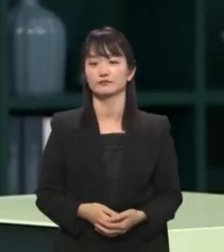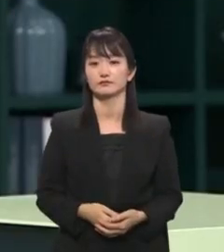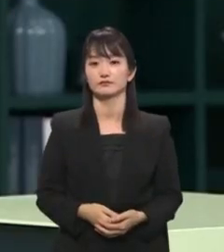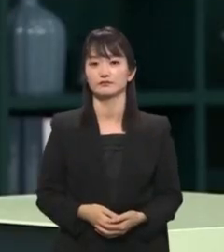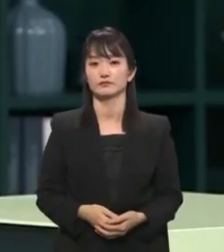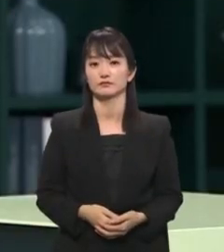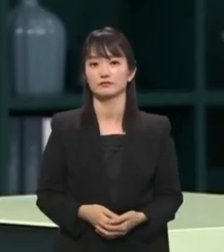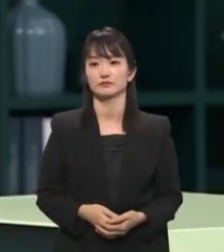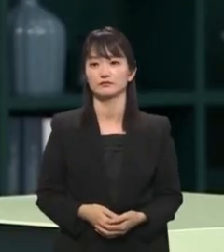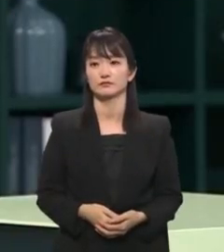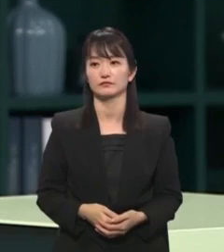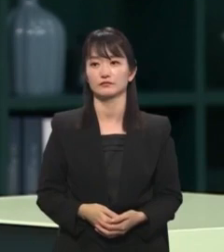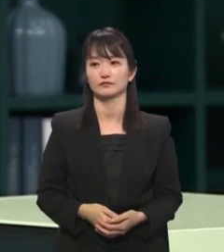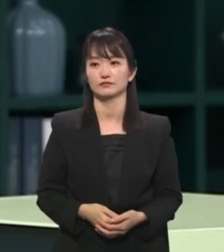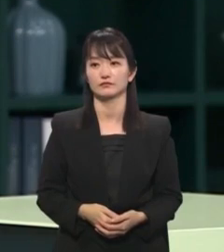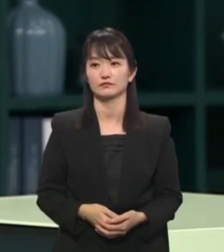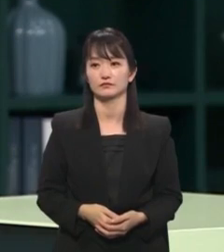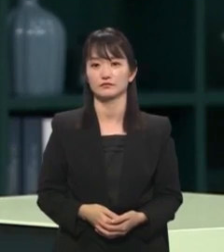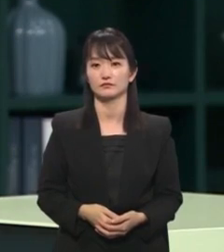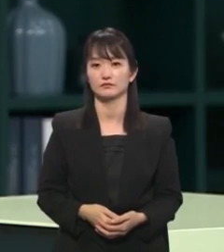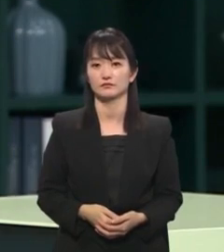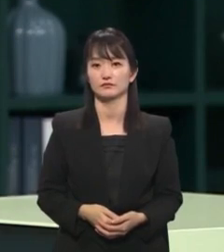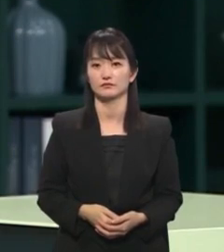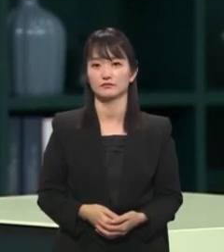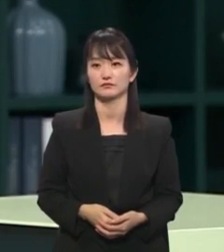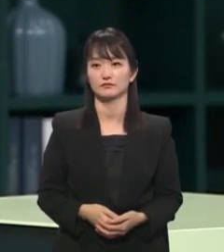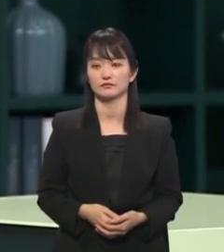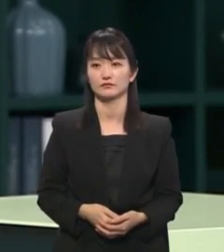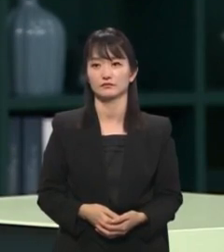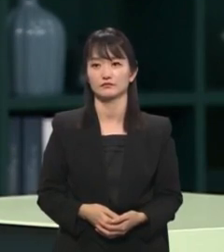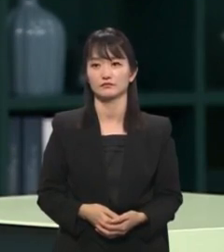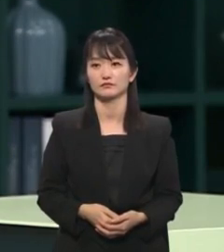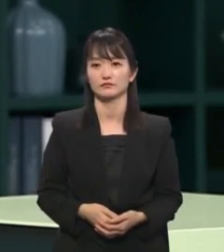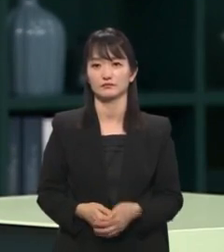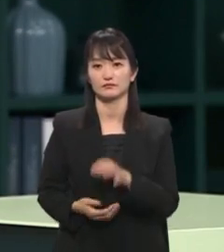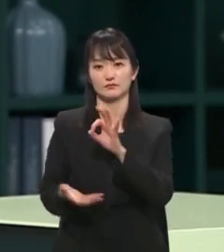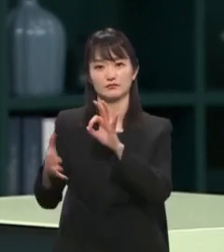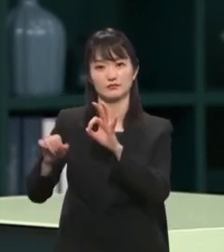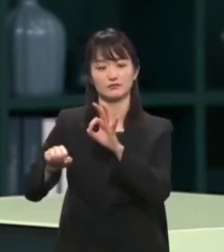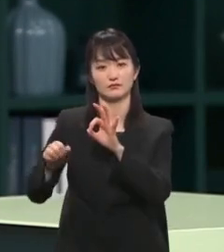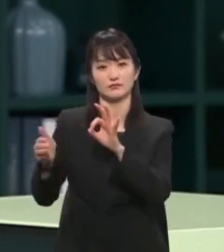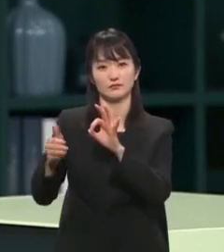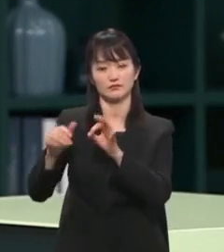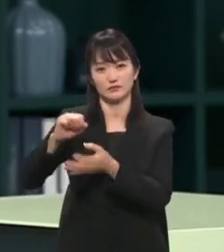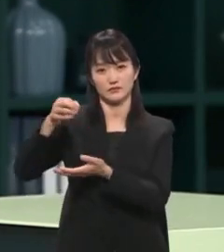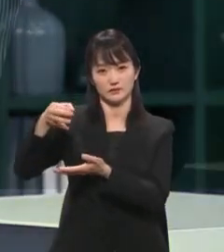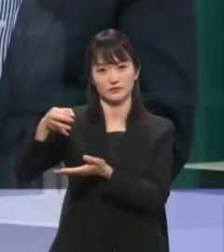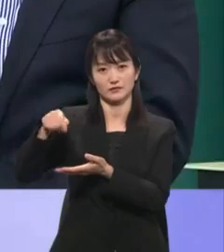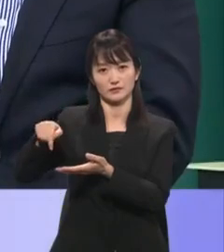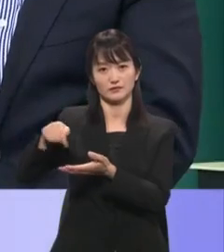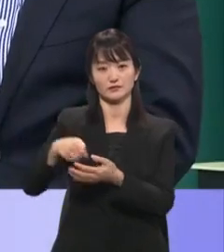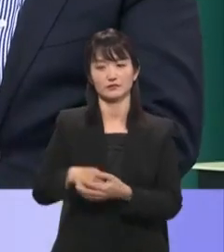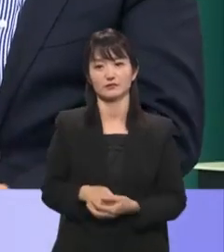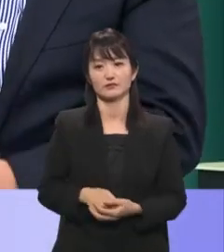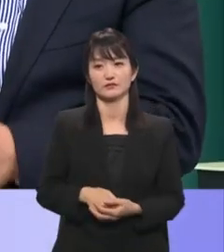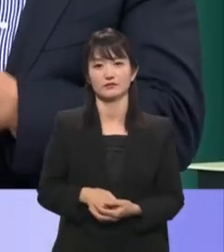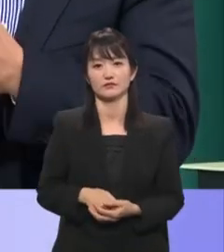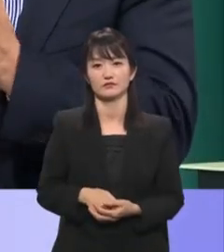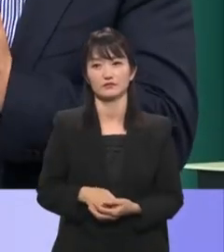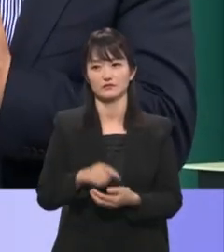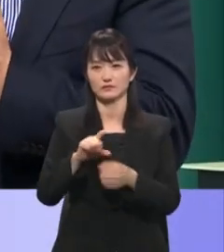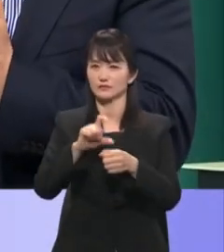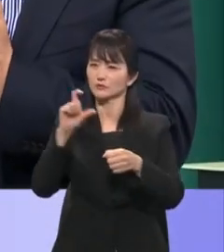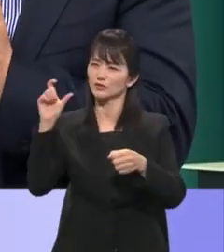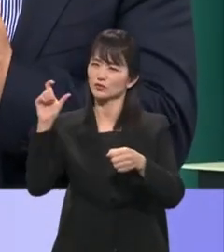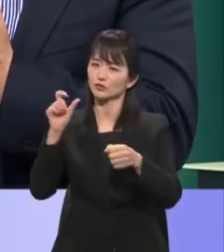어느 정도인지 여쭤봐도 되겠습니까? 예, 한 전체는 한 10억 정도 예산이 들었는데 예. 15년 전에부터